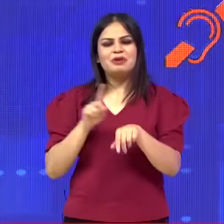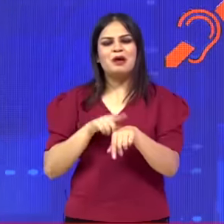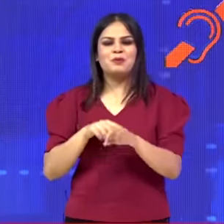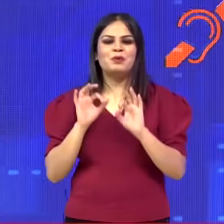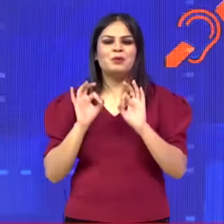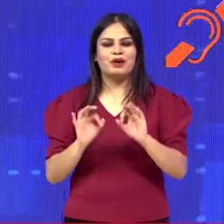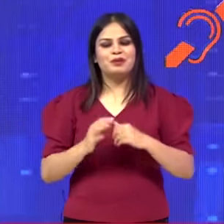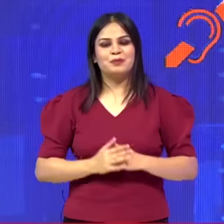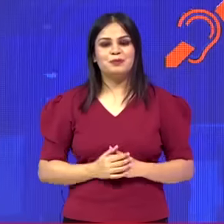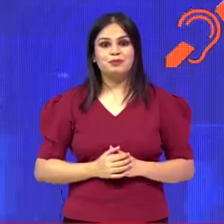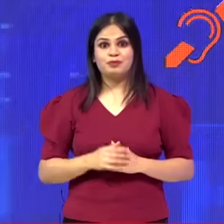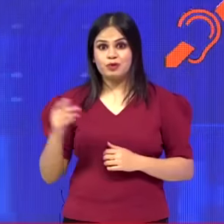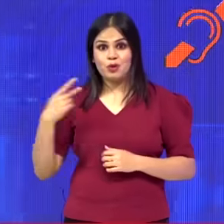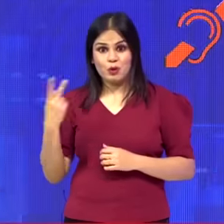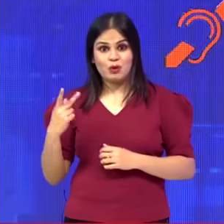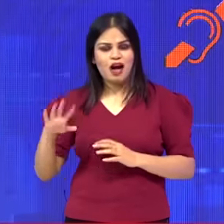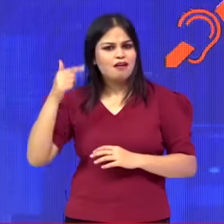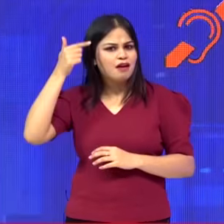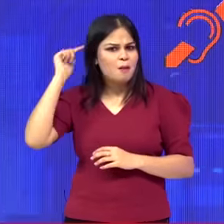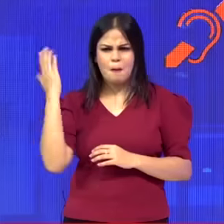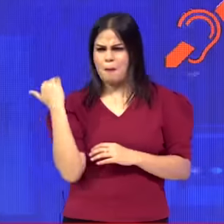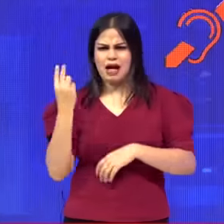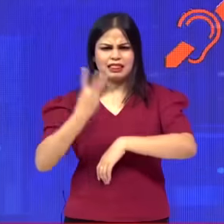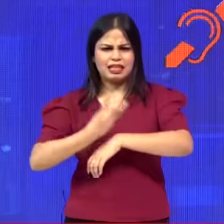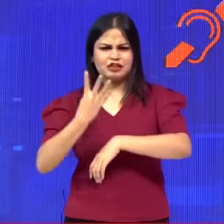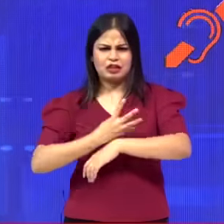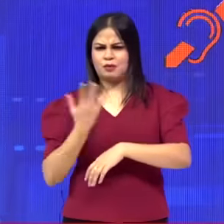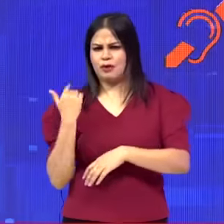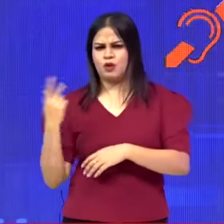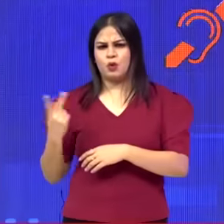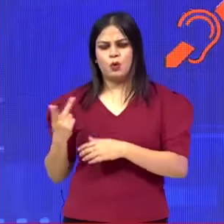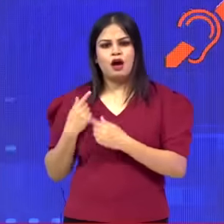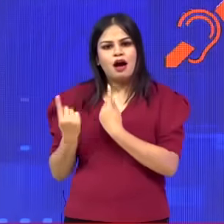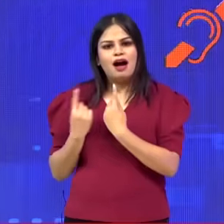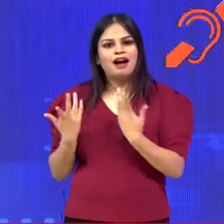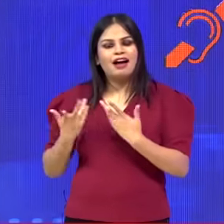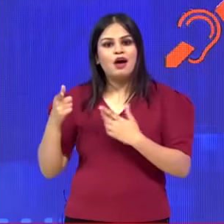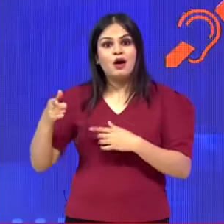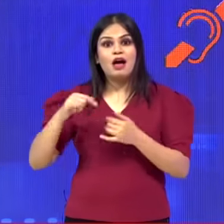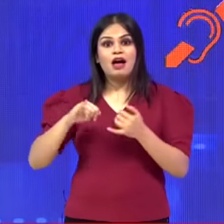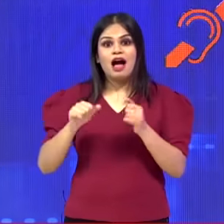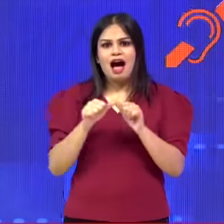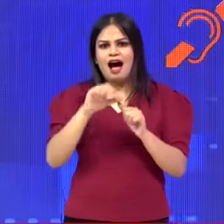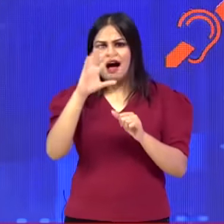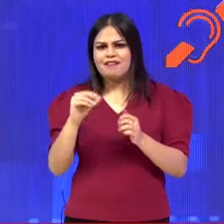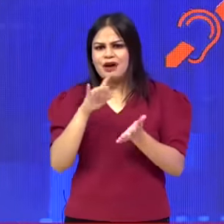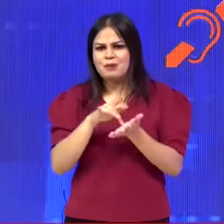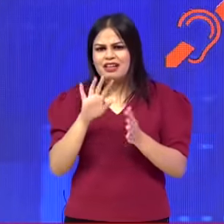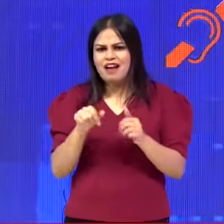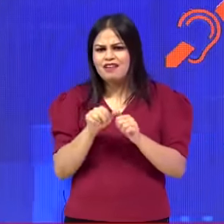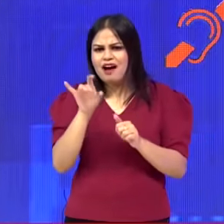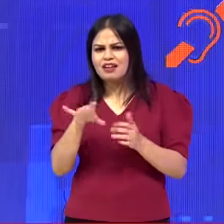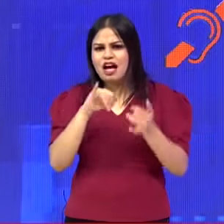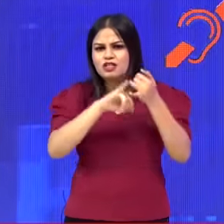अंदर शो, अब इनफैक्ट आमिर और मैं हाल ही में, मतलब कि 3-4 दिन पहले ये बात कर रहे थे, कि वो साउथ अफ्रीका के शो में थे,